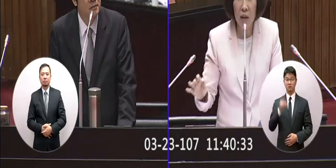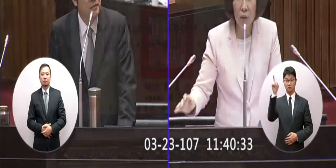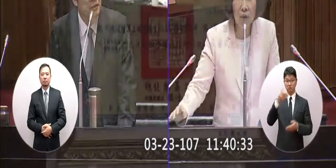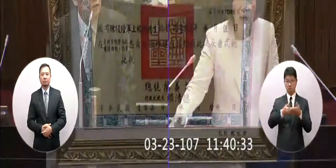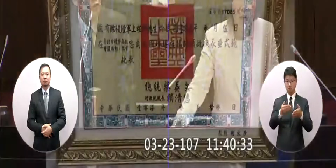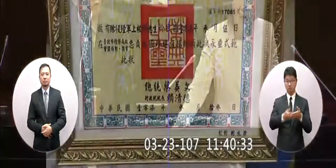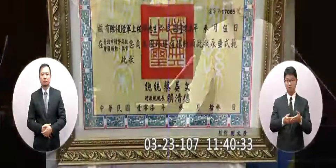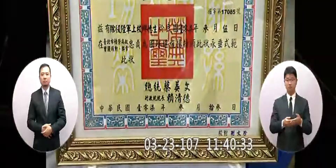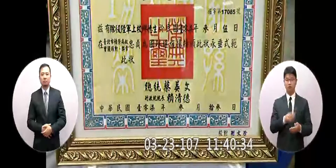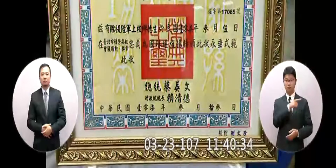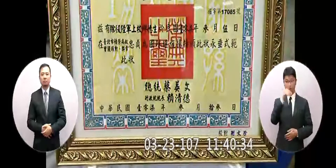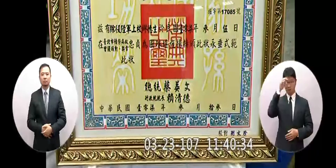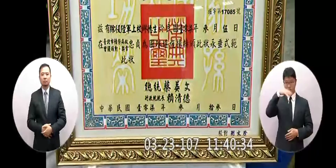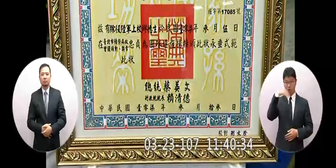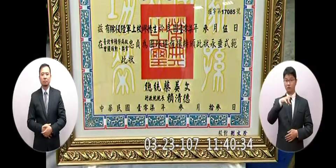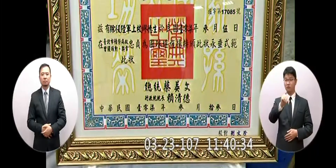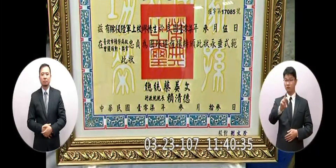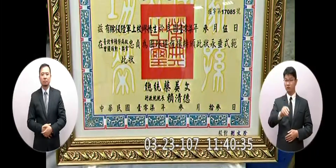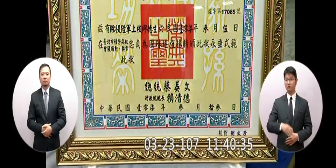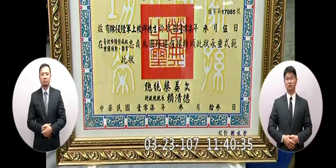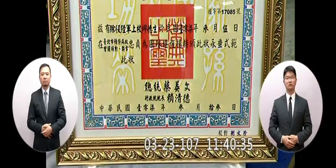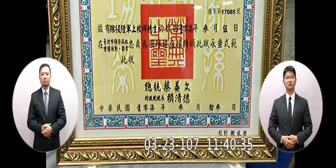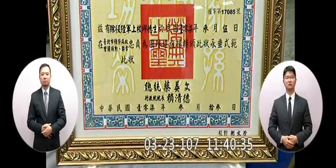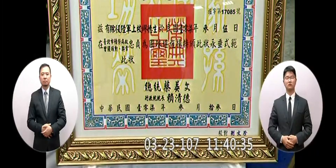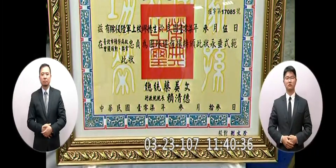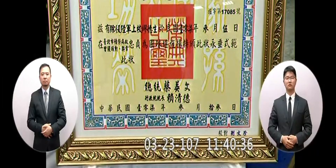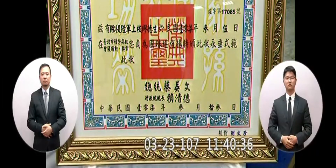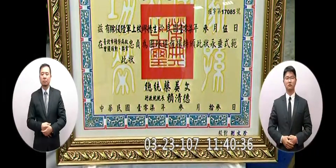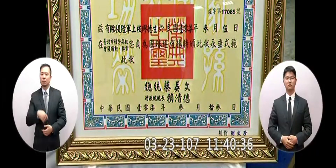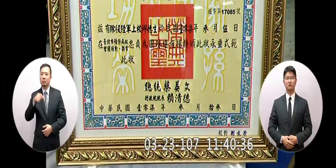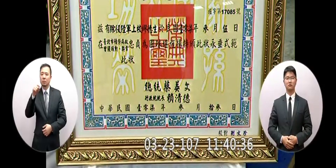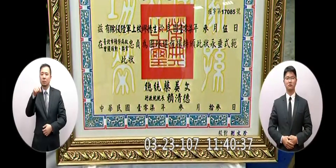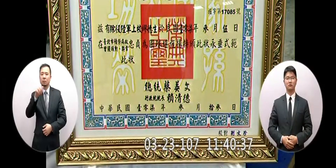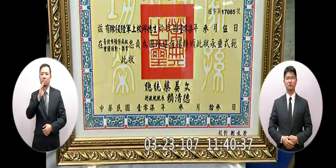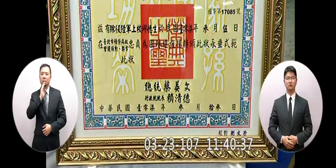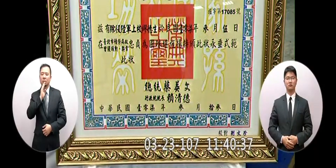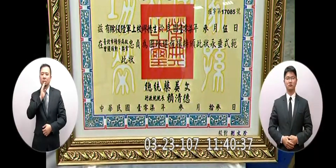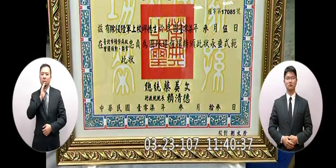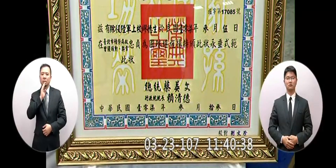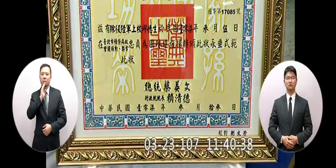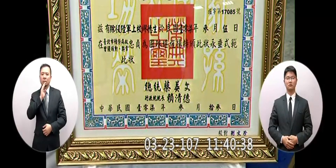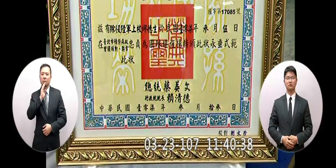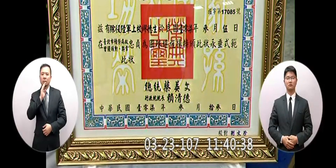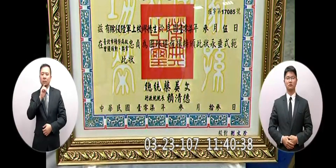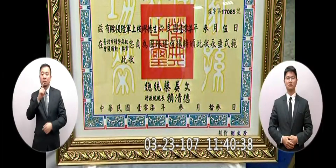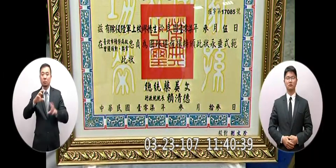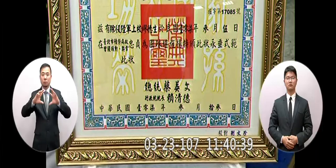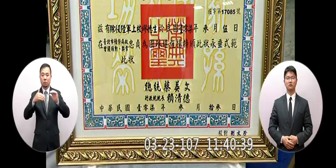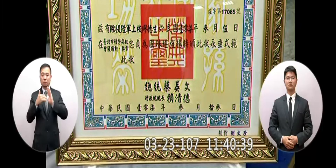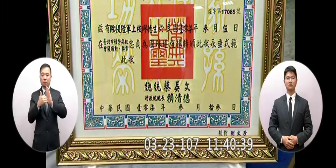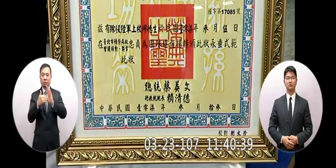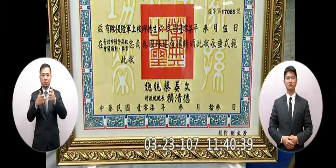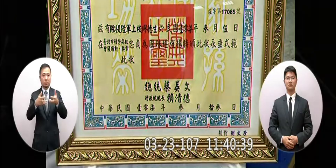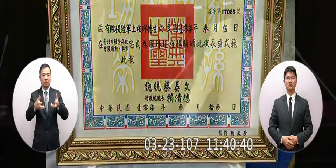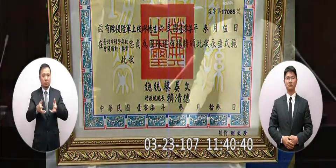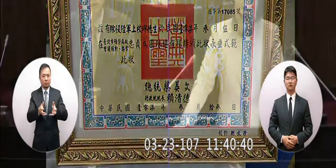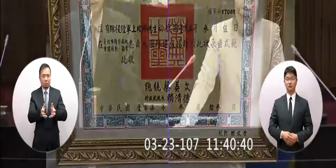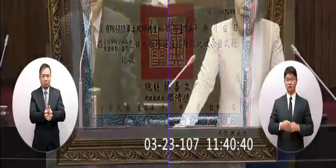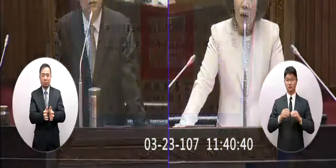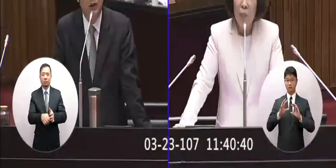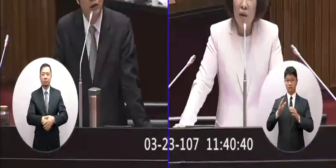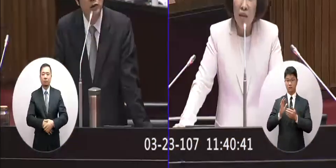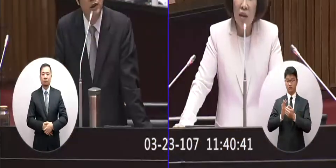图片，院长你有看过吗？ 哎，这个是国防部哈、啊，国防部他们 部